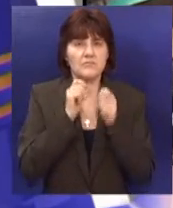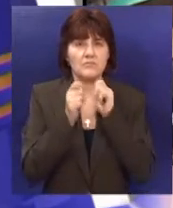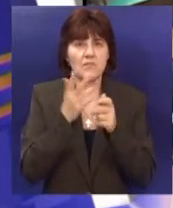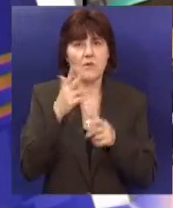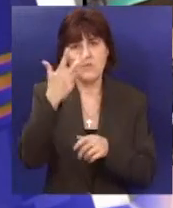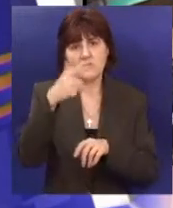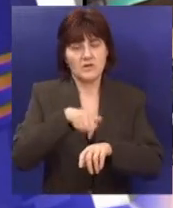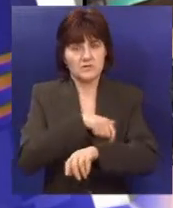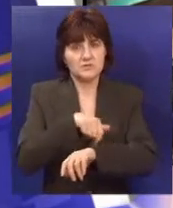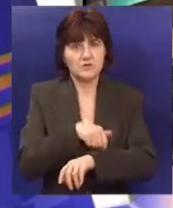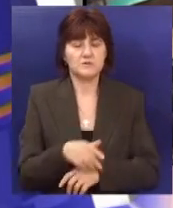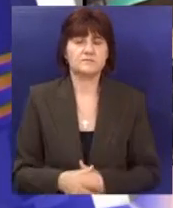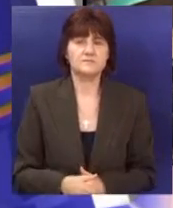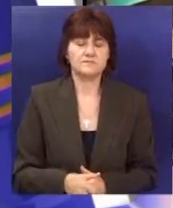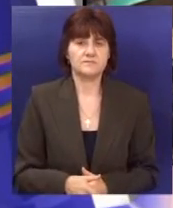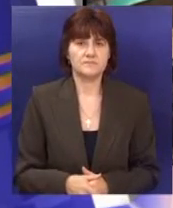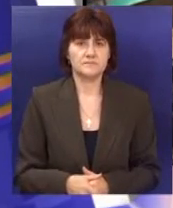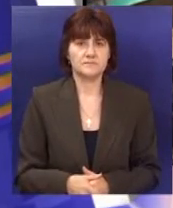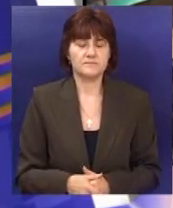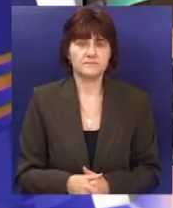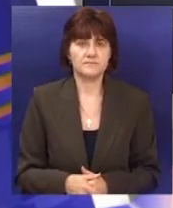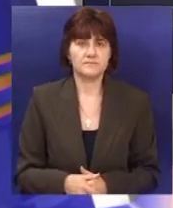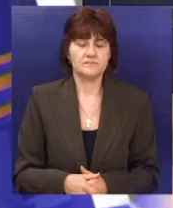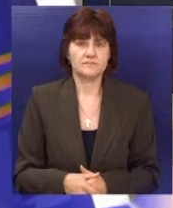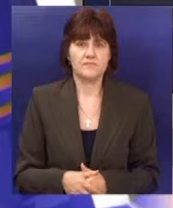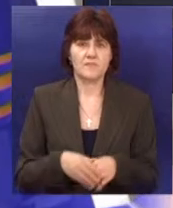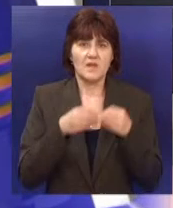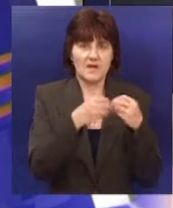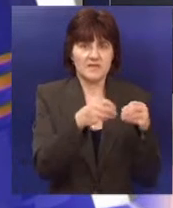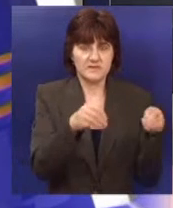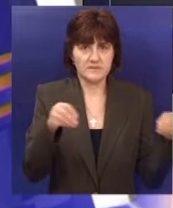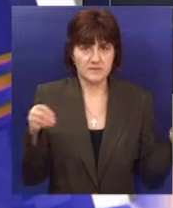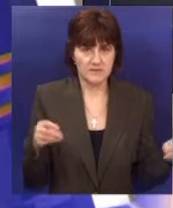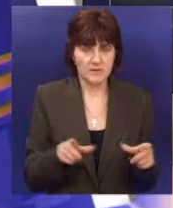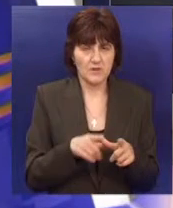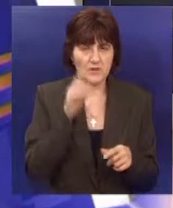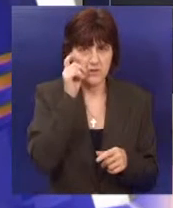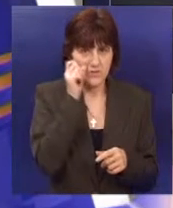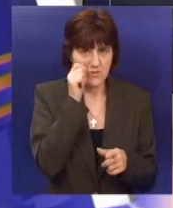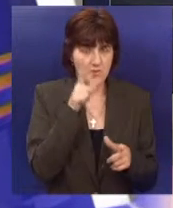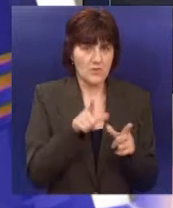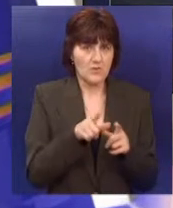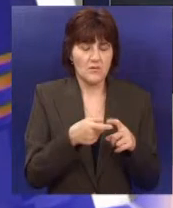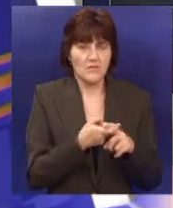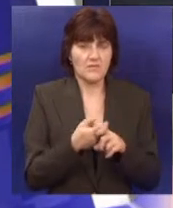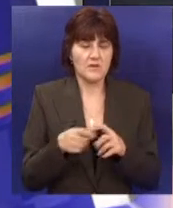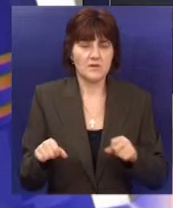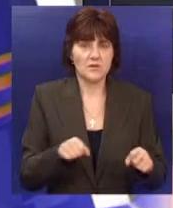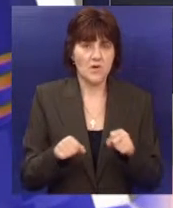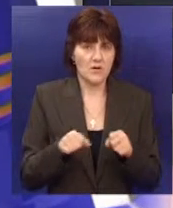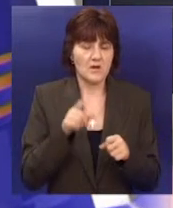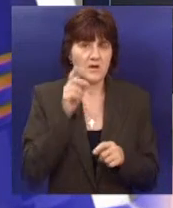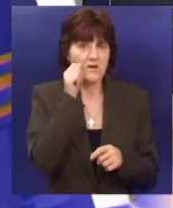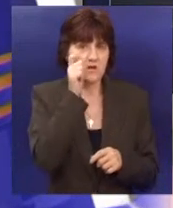roku za manje od 3 časa. Seminar namenjen predstavnicima organizacija civilnog društva, organa